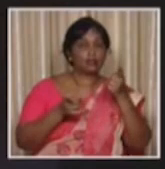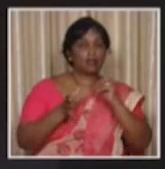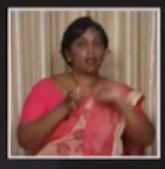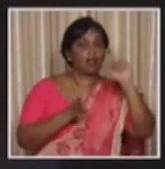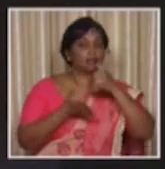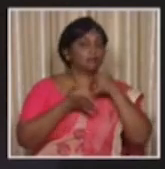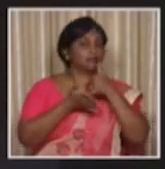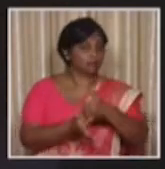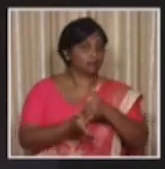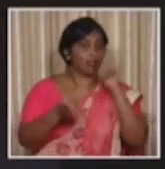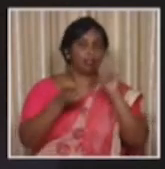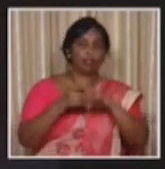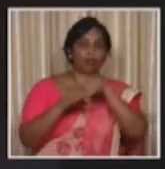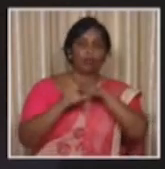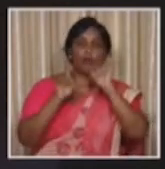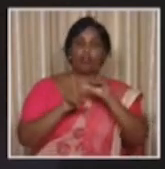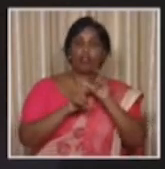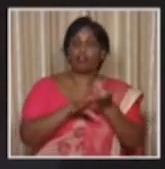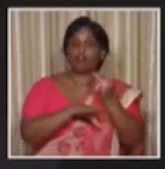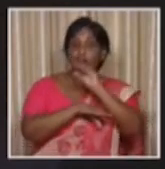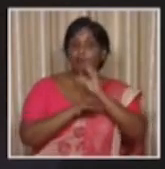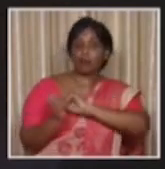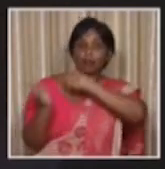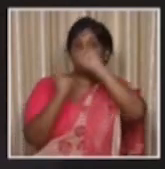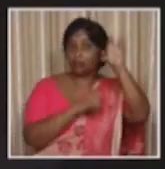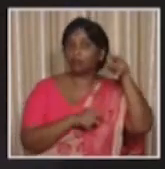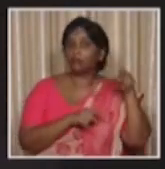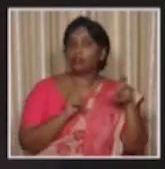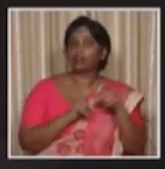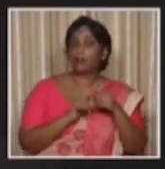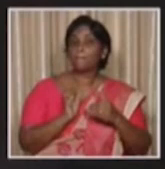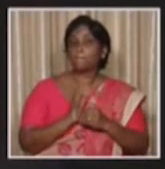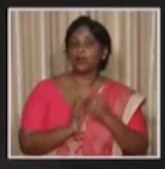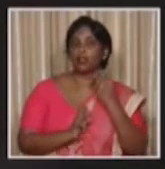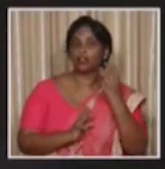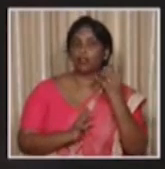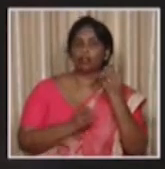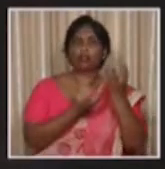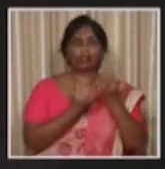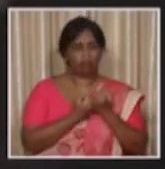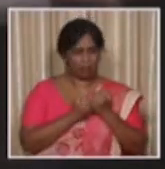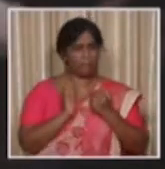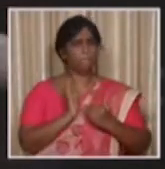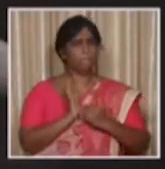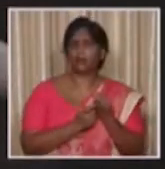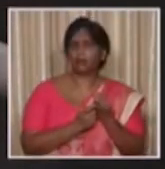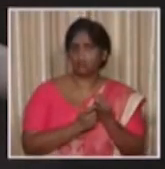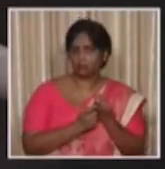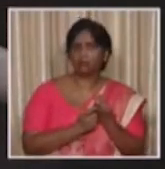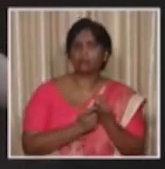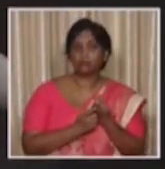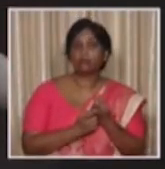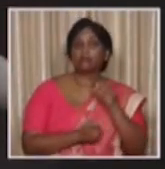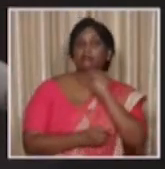ආසියානු ශූරතාවයේ තියන්න නැතුව ඩුබායි වලට දීපු හිමාරා ඩොලර් මිලියන 3-4ක් ආම මිලියන ගණනාවක්